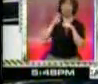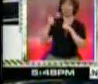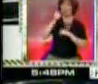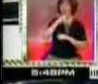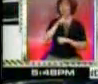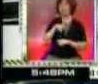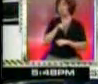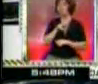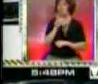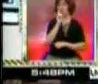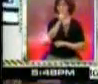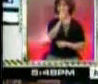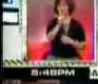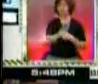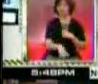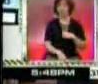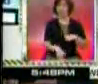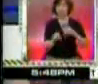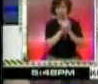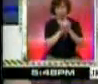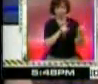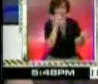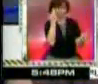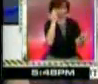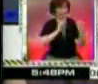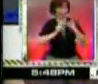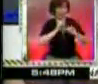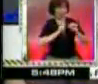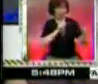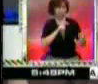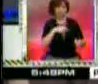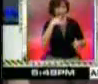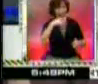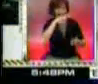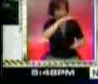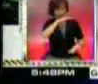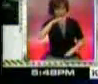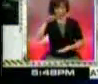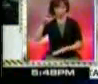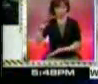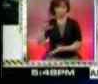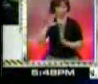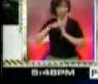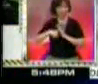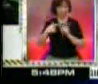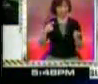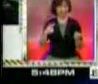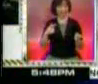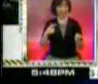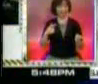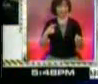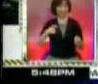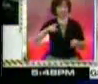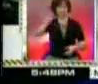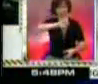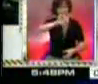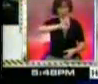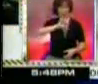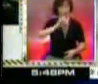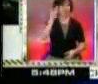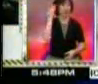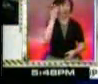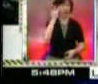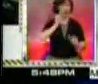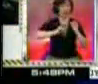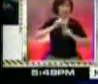natin. Magkunyari, maglagay tayo ng mga bigas-bigasan, tapos tarak. Magiging labi natin ang tarak, lagyan natin ang lason. Ayan.